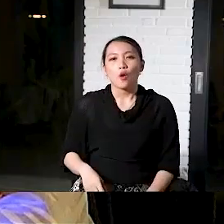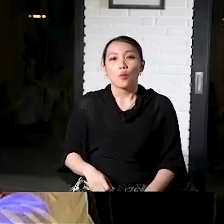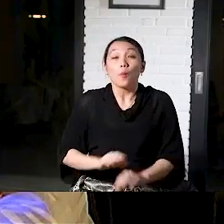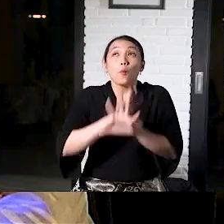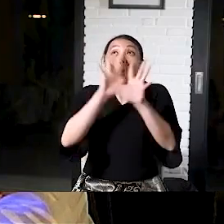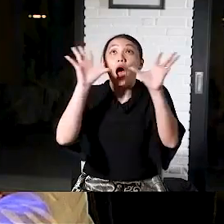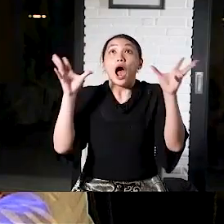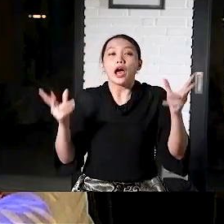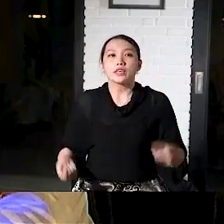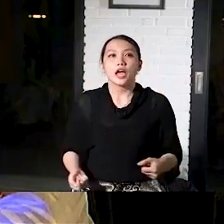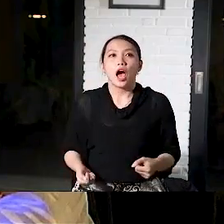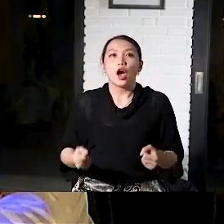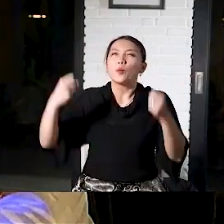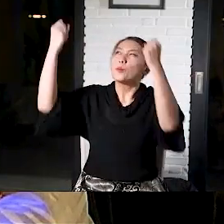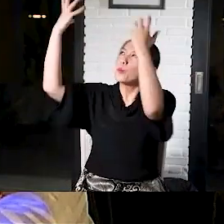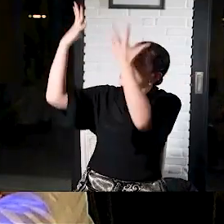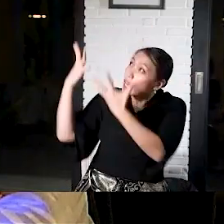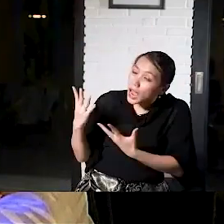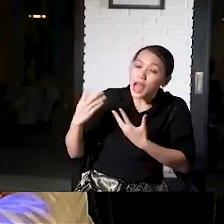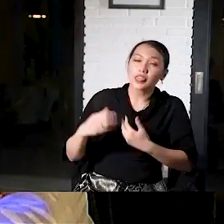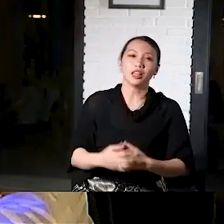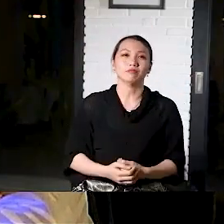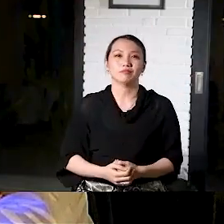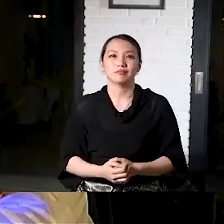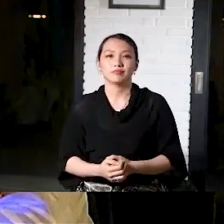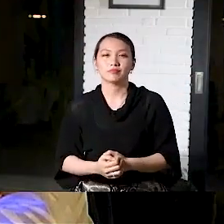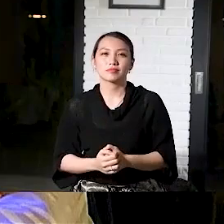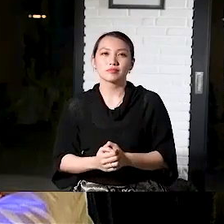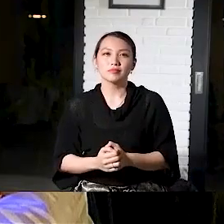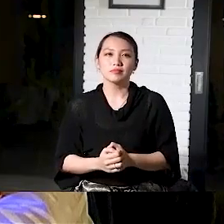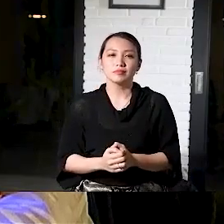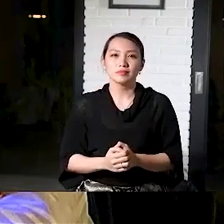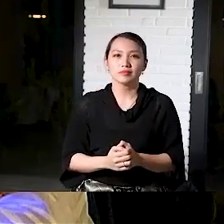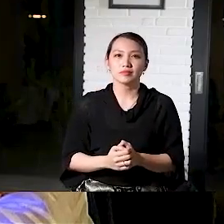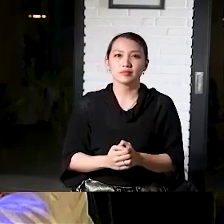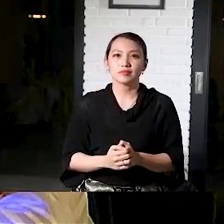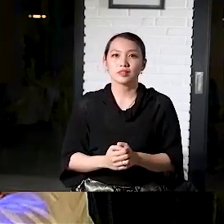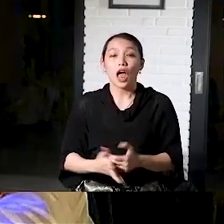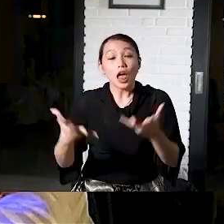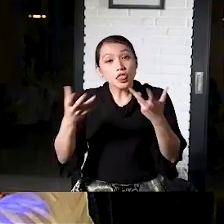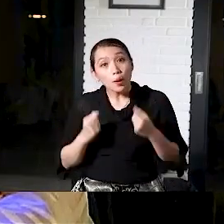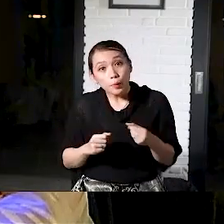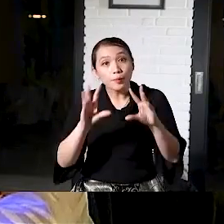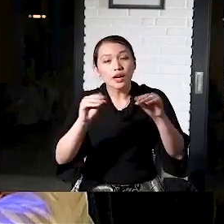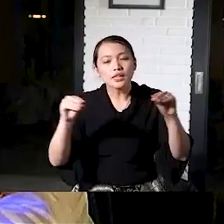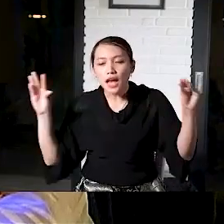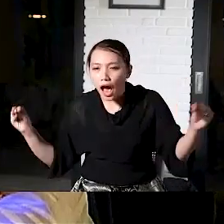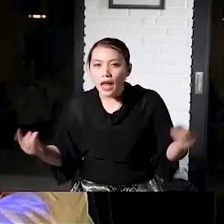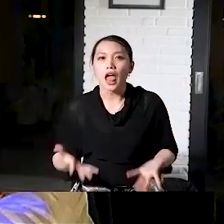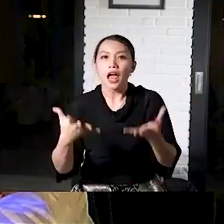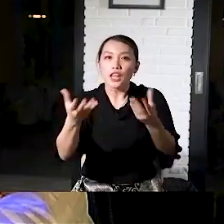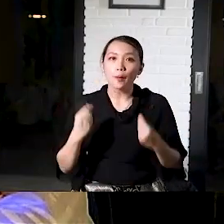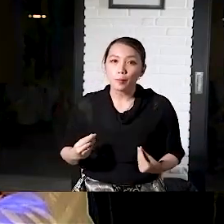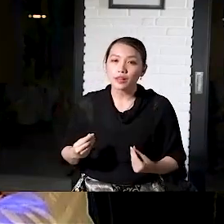mungkin sesuatu achievement yang terjadi dalam kehidupan kita, mungkin mendapatkan pekerjaan baru, mendapatkan breakthrough di